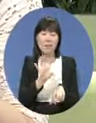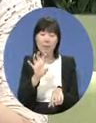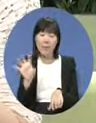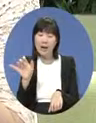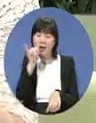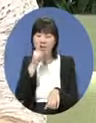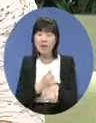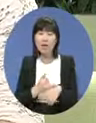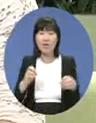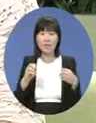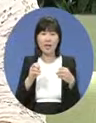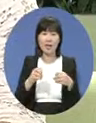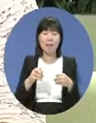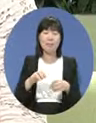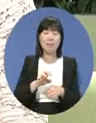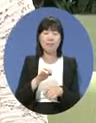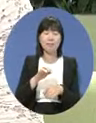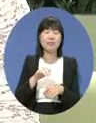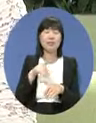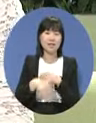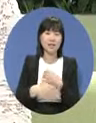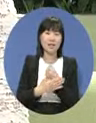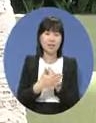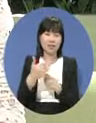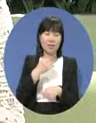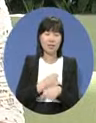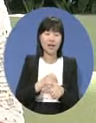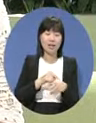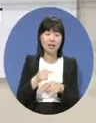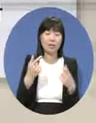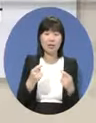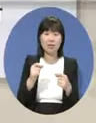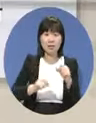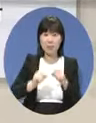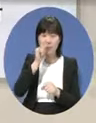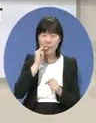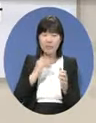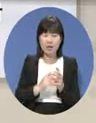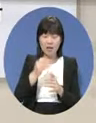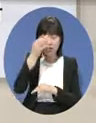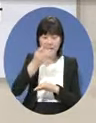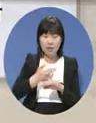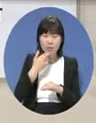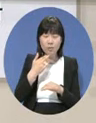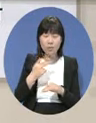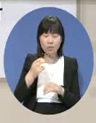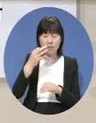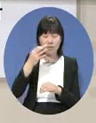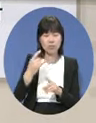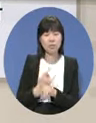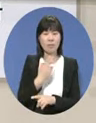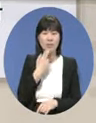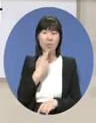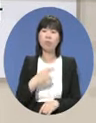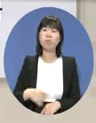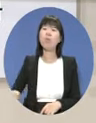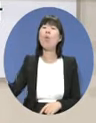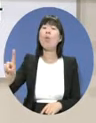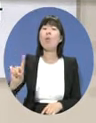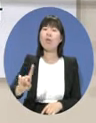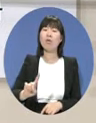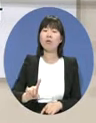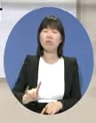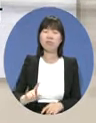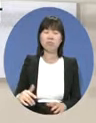자기한테 굳어져서 밖에 나가서도 이제 그렇게 행동을 할 수 수가 있습니다. 그 다음에 사과하지도 않고 행동을 고치지도 않아요. 뭐 이렇게